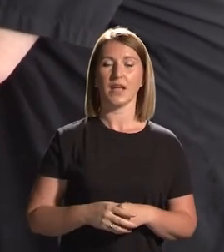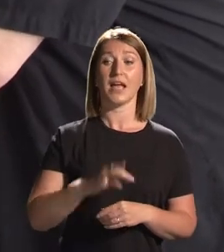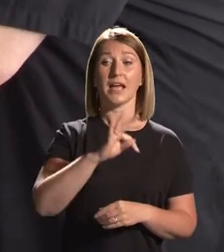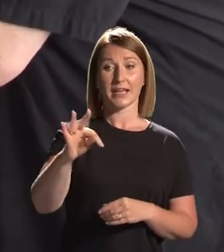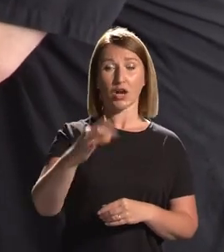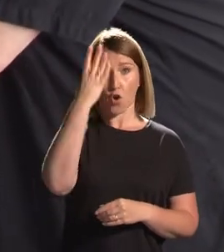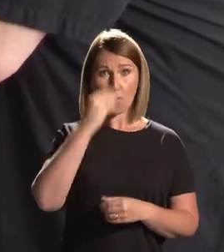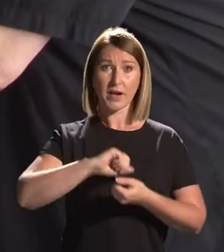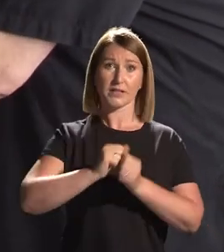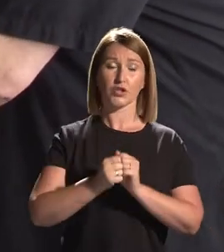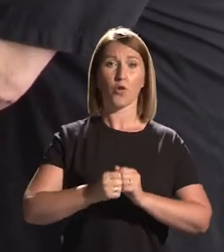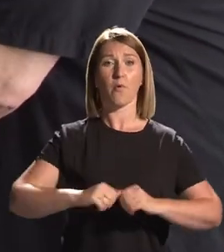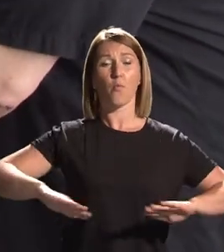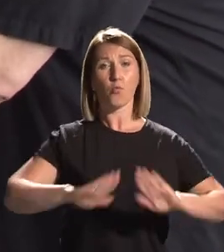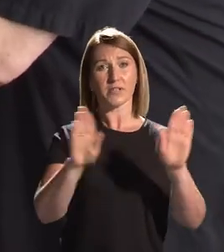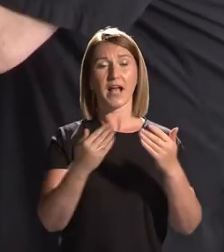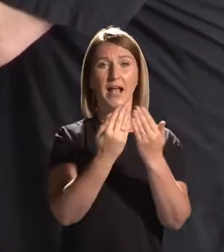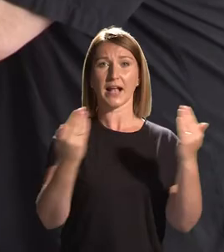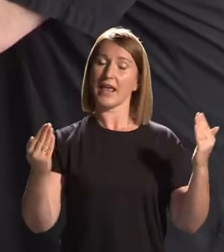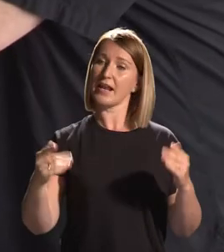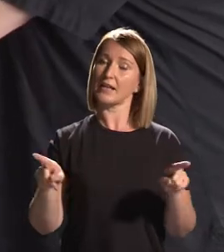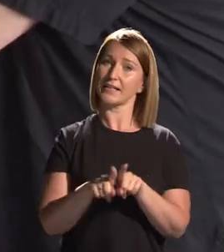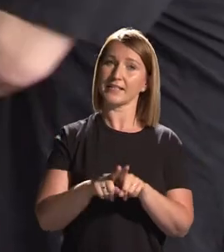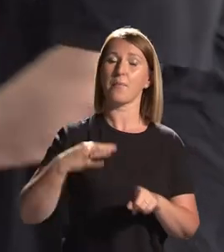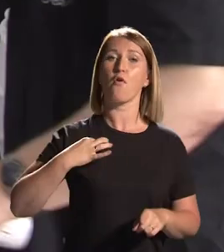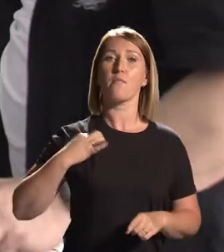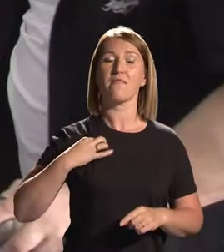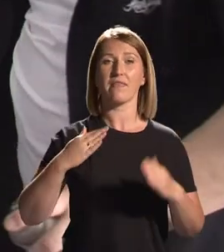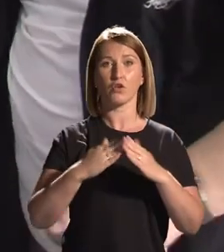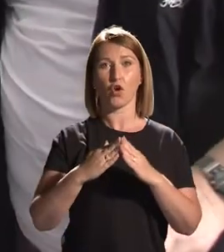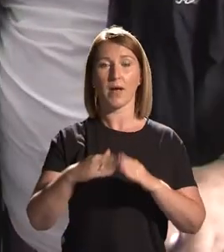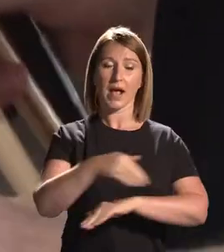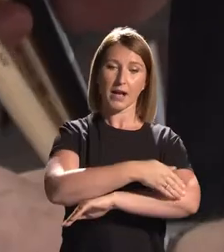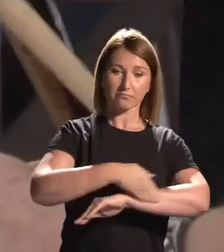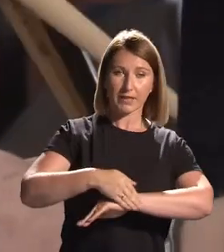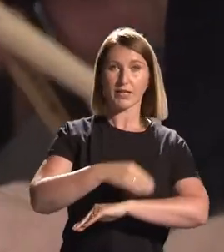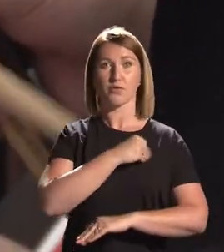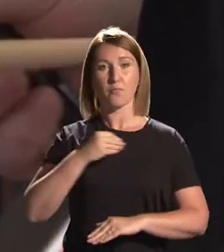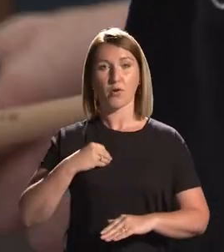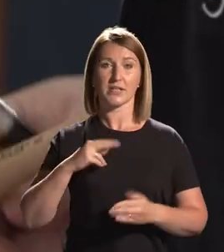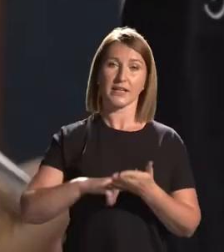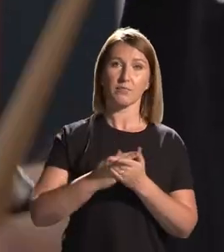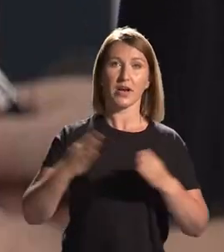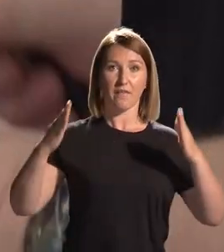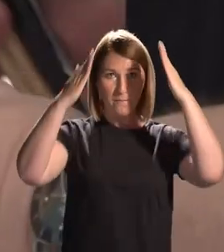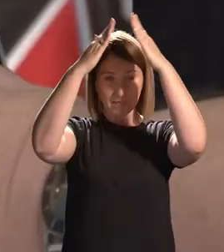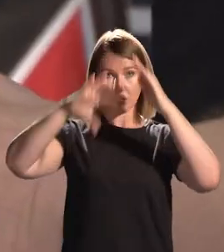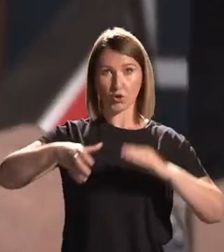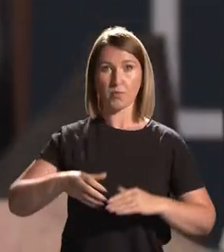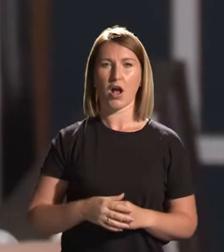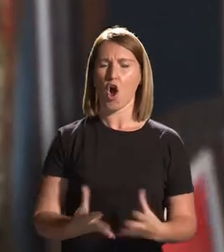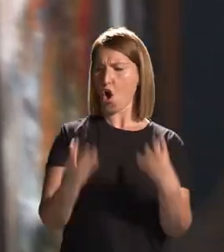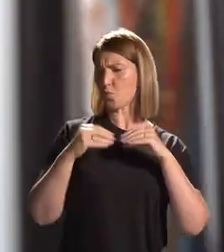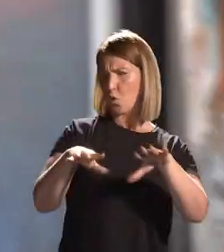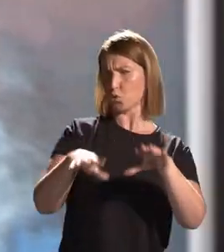się w zbiorach państwowych, muzeach i galeriach oraz kolekcjach prywatnych w kraju i za granicą, w tym zbiorach papieskich w Watykanie. Za pracę